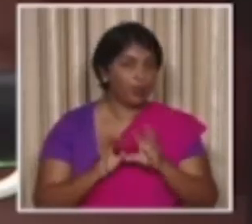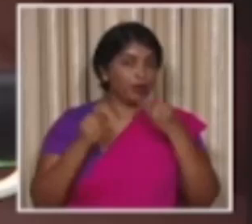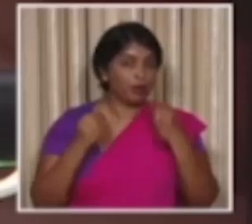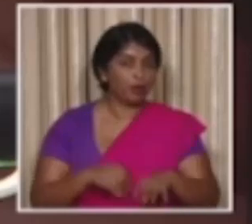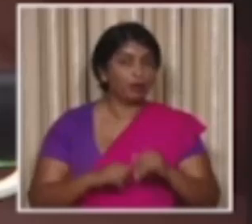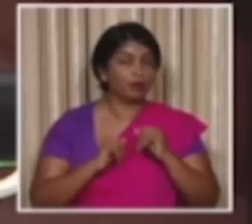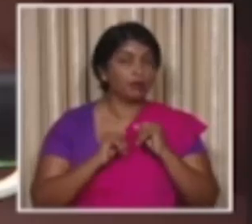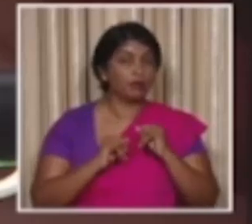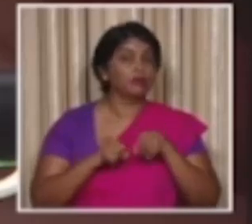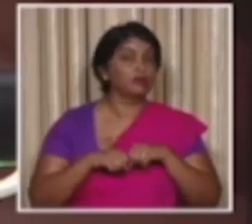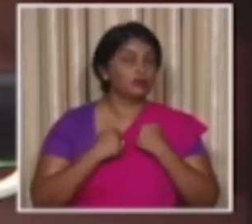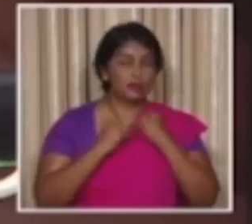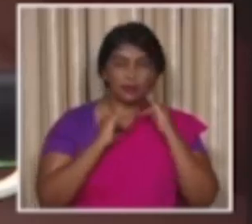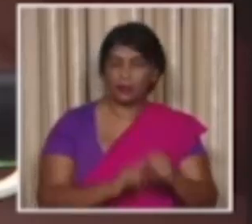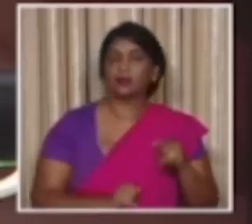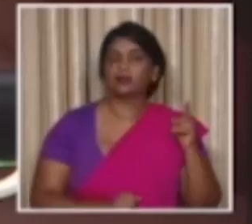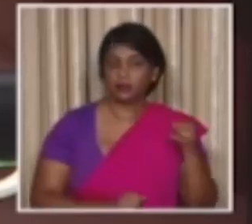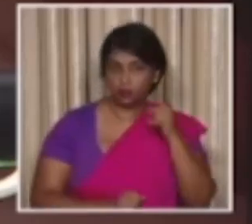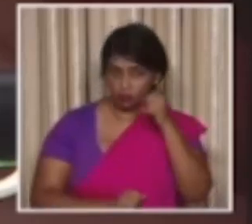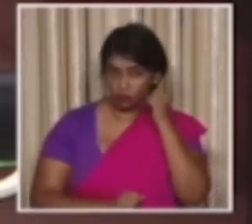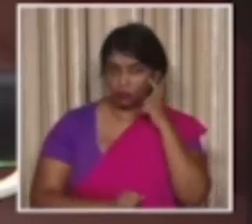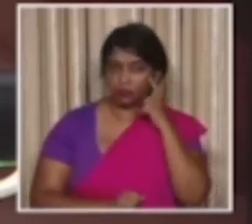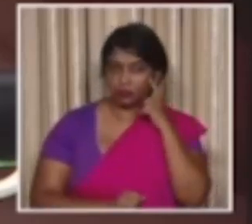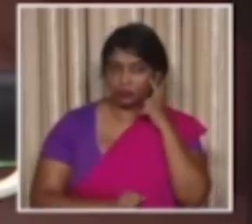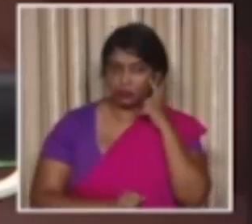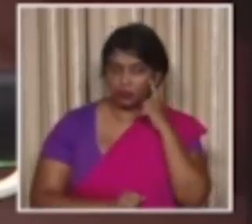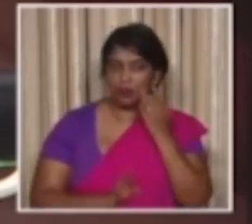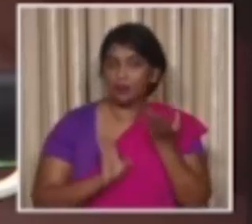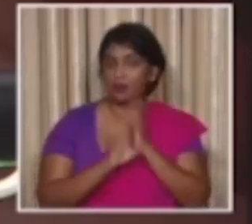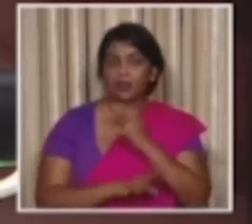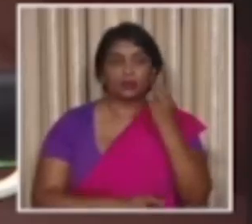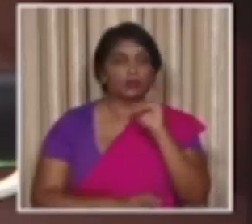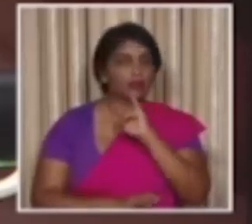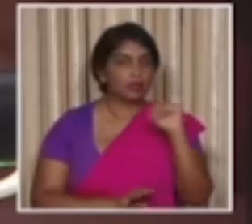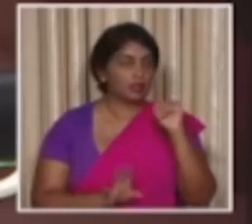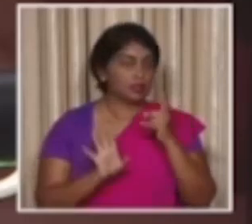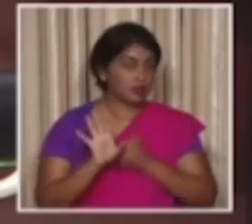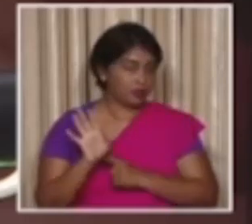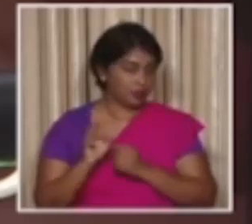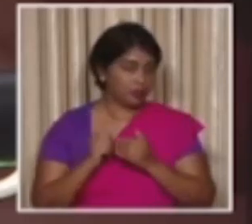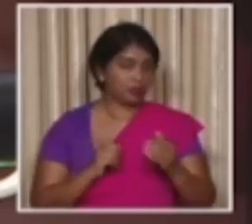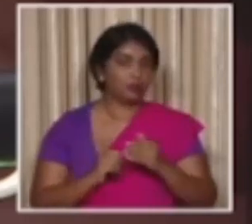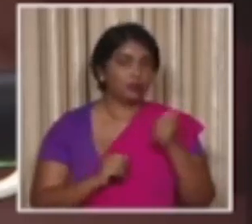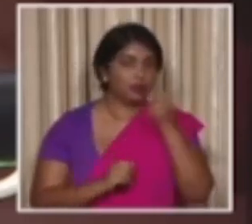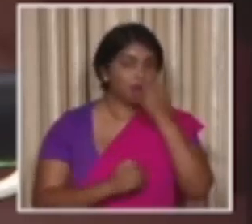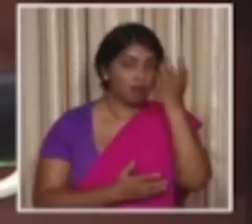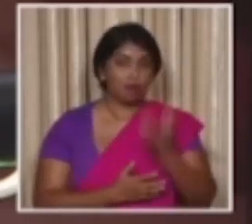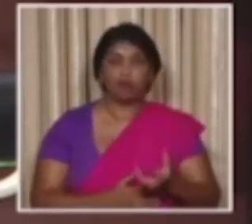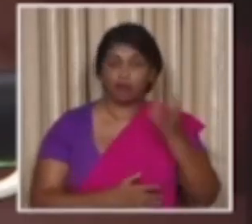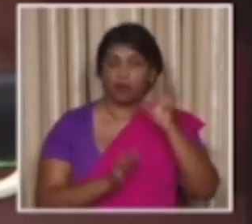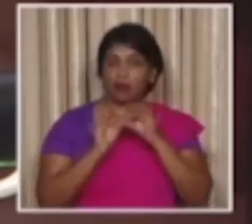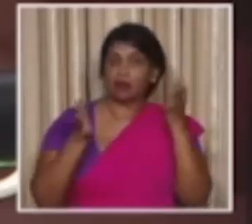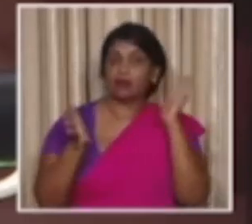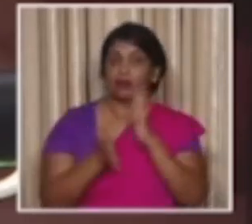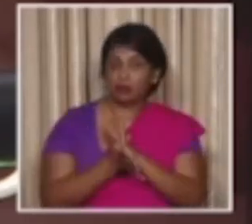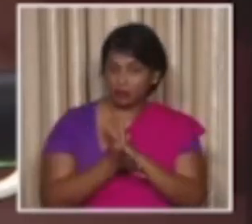කෘප්‍රකට සමාගමක් ඒක. ඔබතුමා දන්නව පසුගිය 2016 කාලේ මත්පැන් බෝතල්වල ඇලවීම